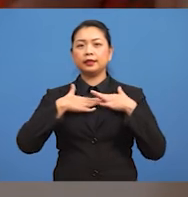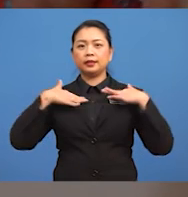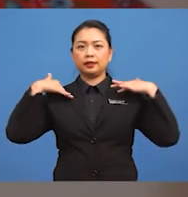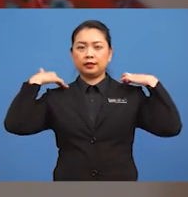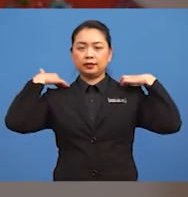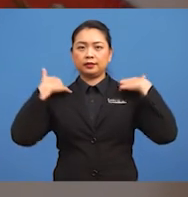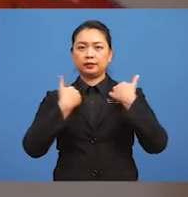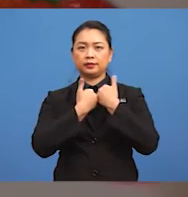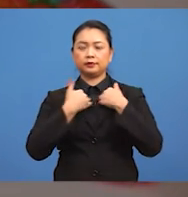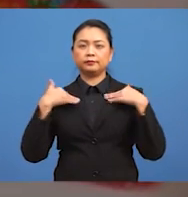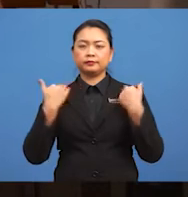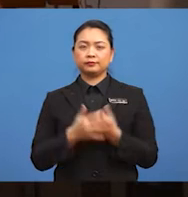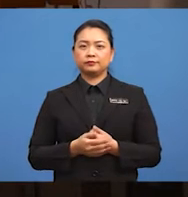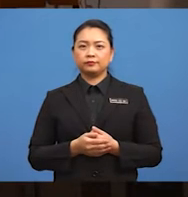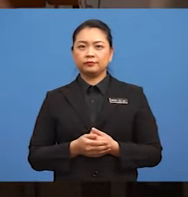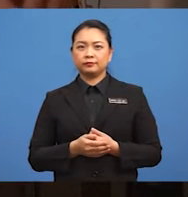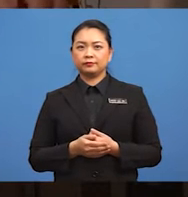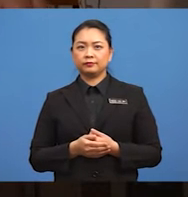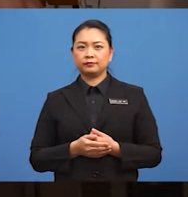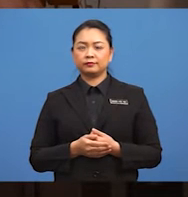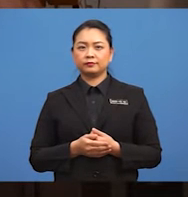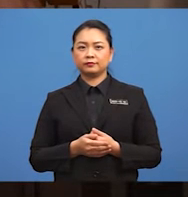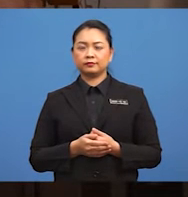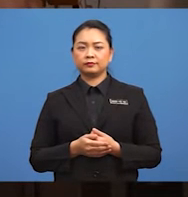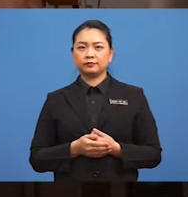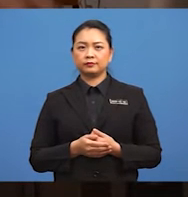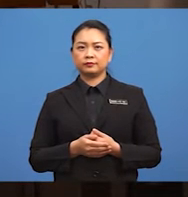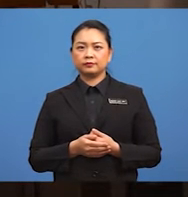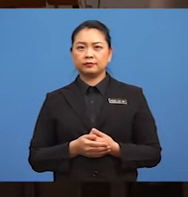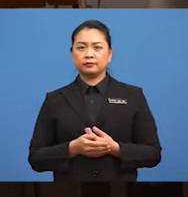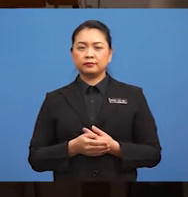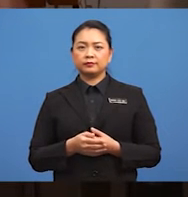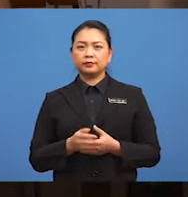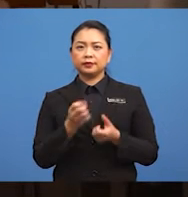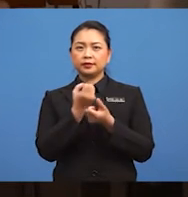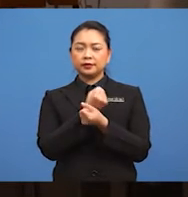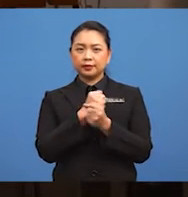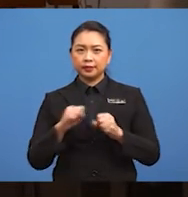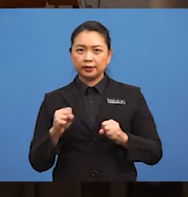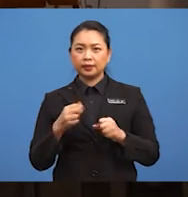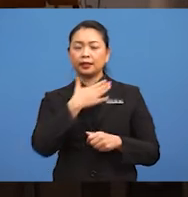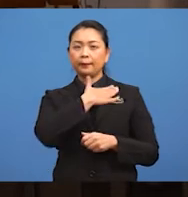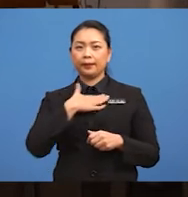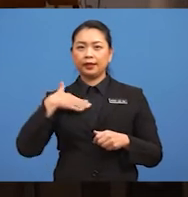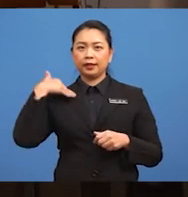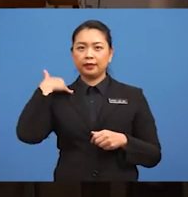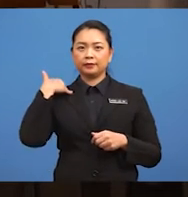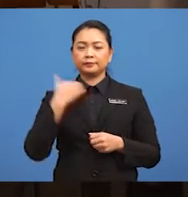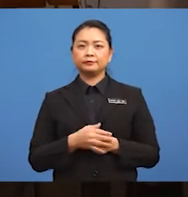Untuk lapik leher, proses yang perlu dilakukan ialah menyediakan lapik leher,